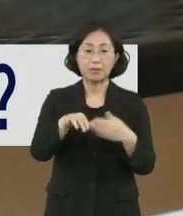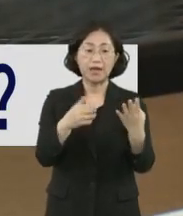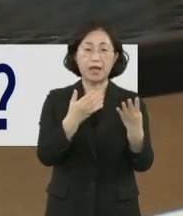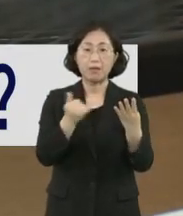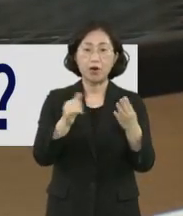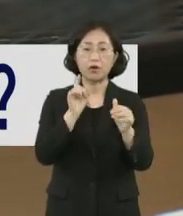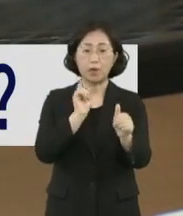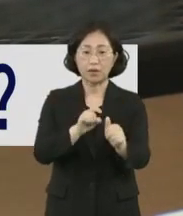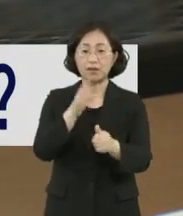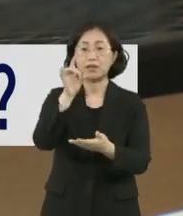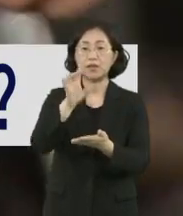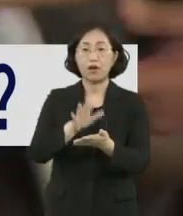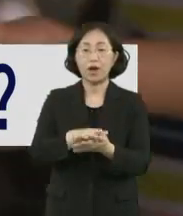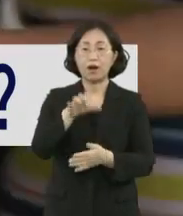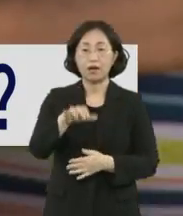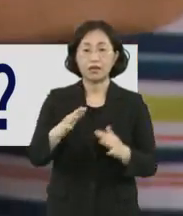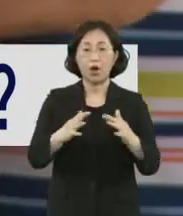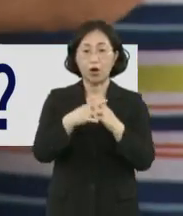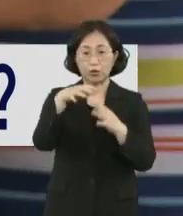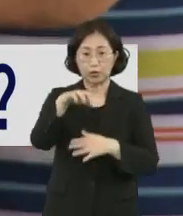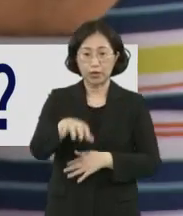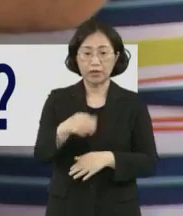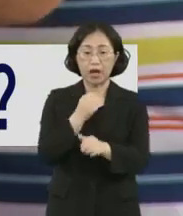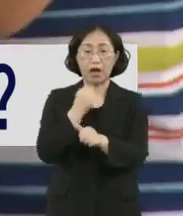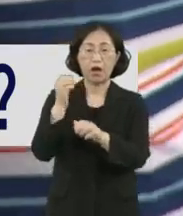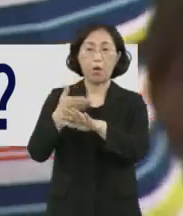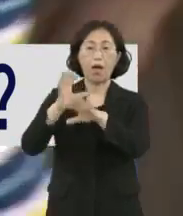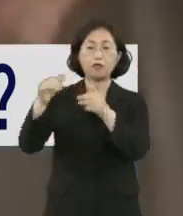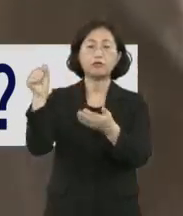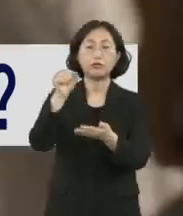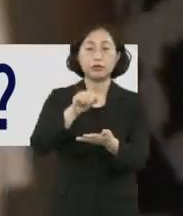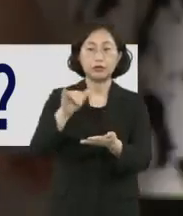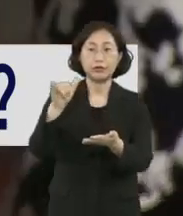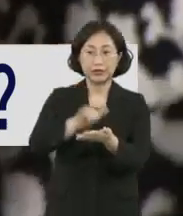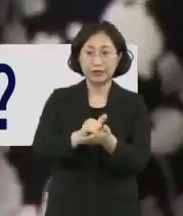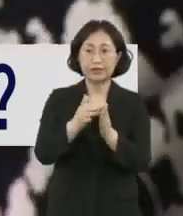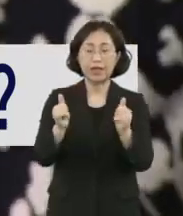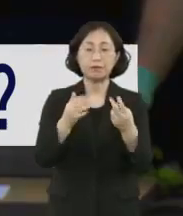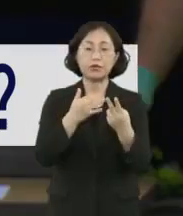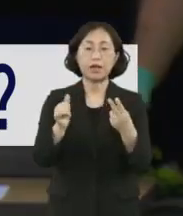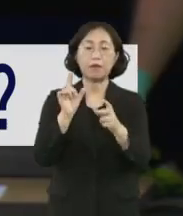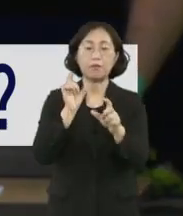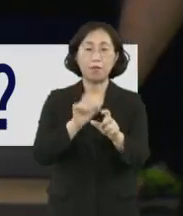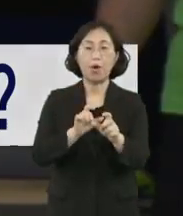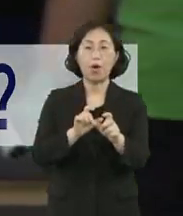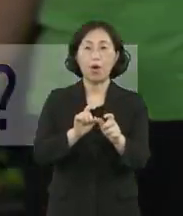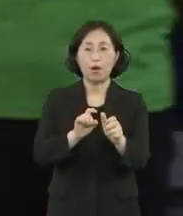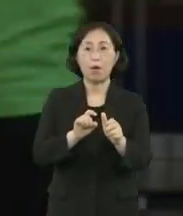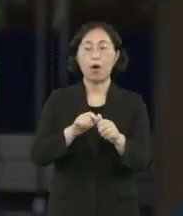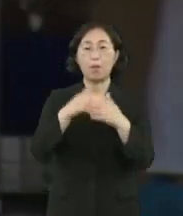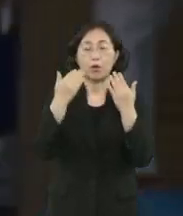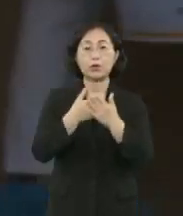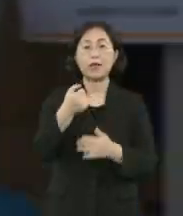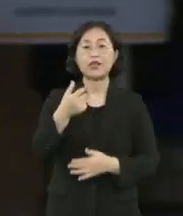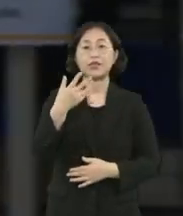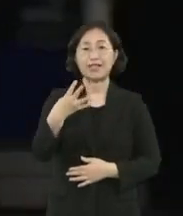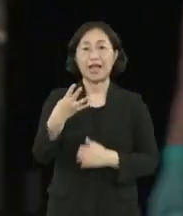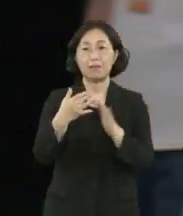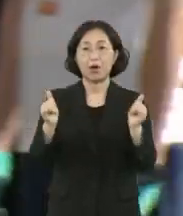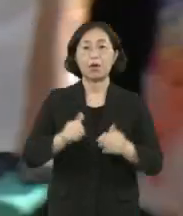추가됐고, 천안에서도 건축 현장 외국인이 2명 더 추가 확진되는 등 모두 68명이 양성 판정을